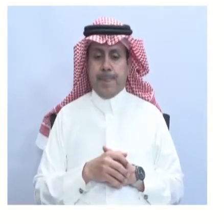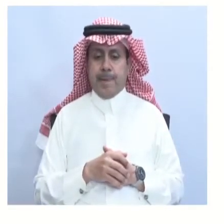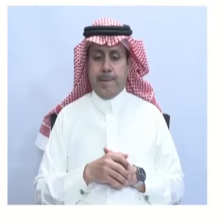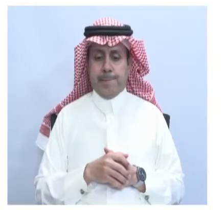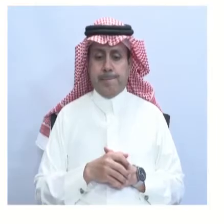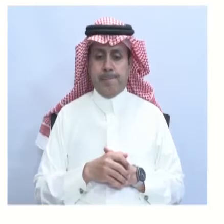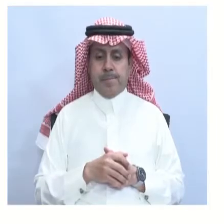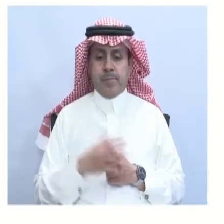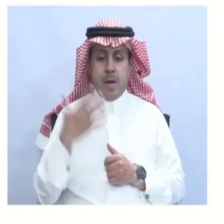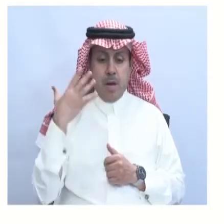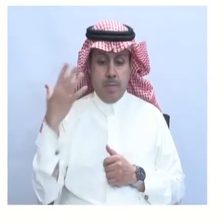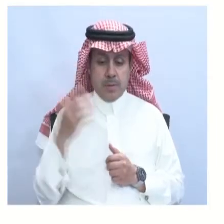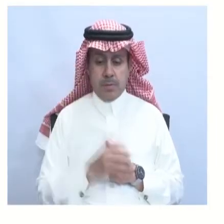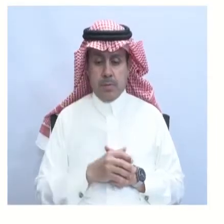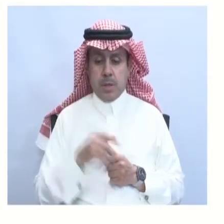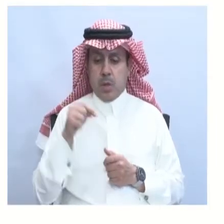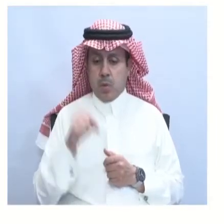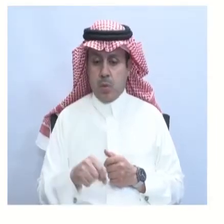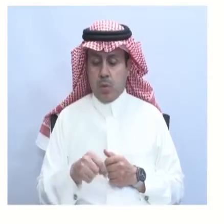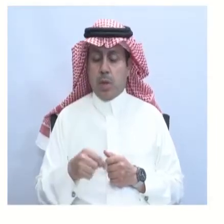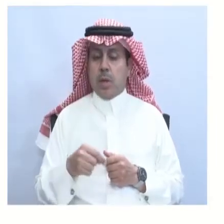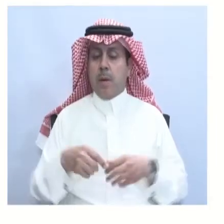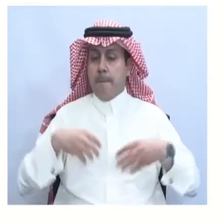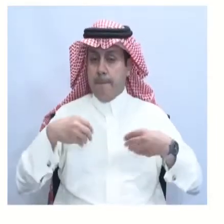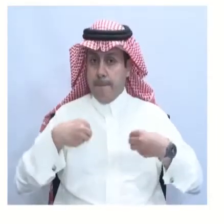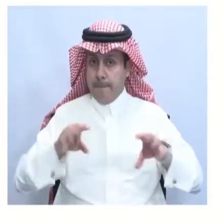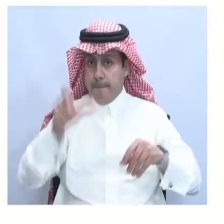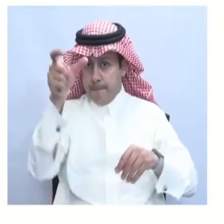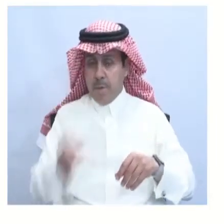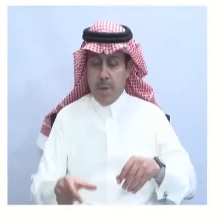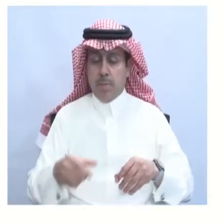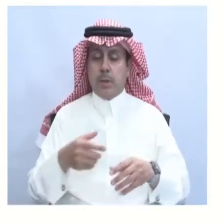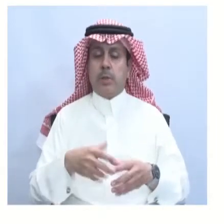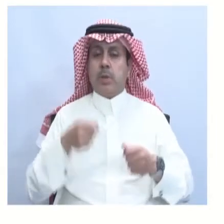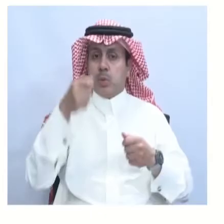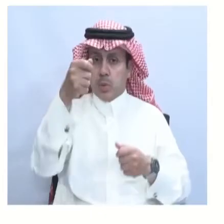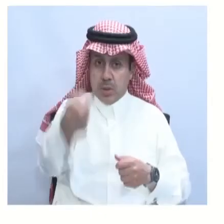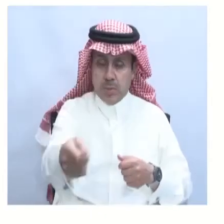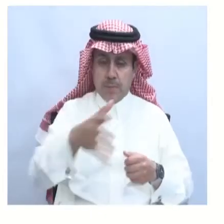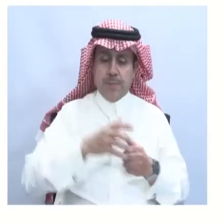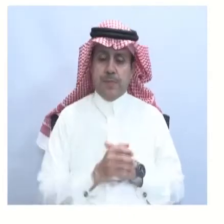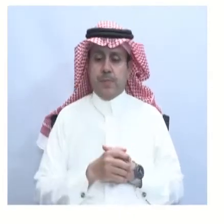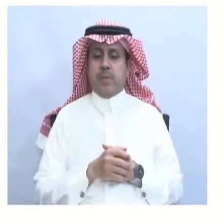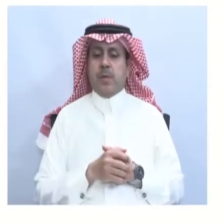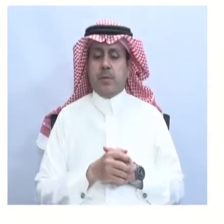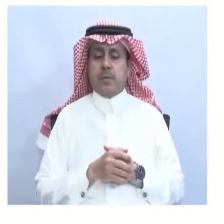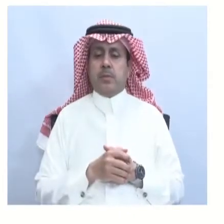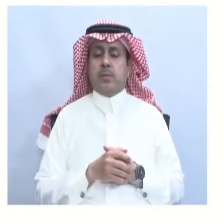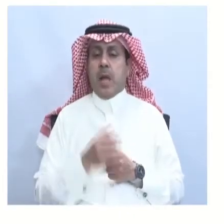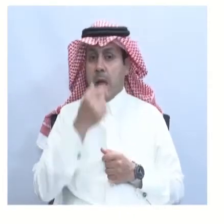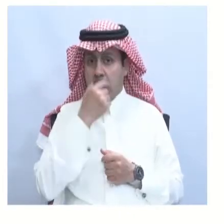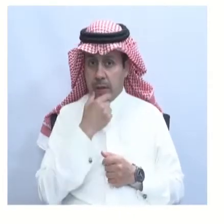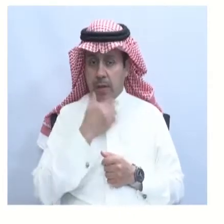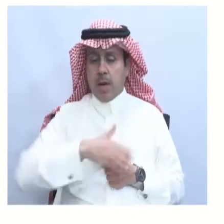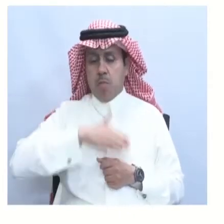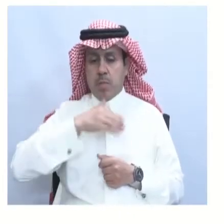الى الشرط الخامس ان يكون المبيع مقدورا على تسليمه ناتي الى الحديث الصحيح